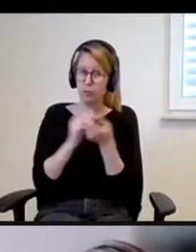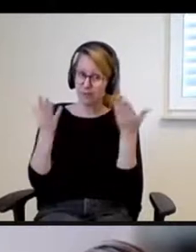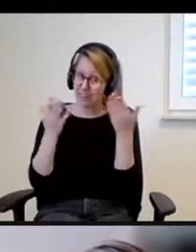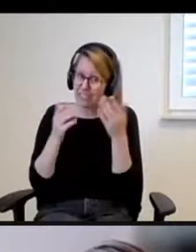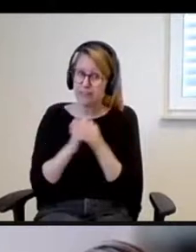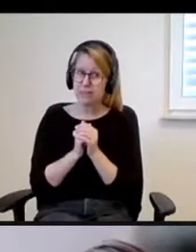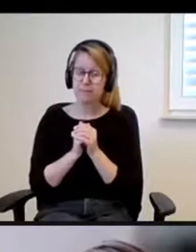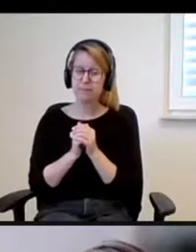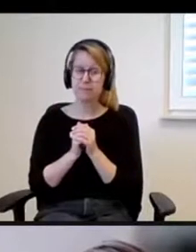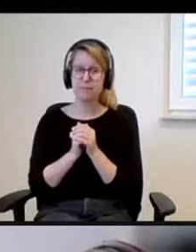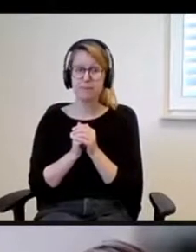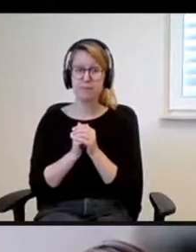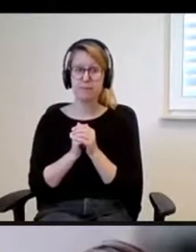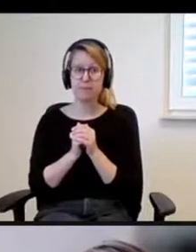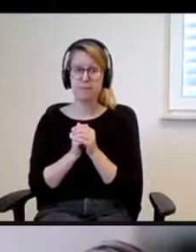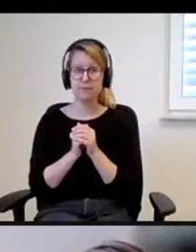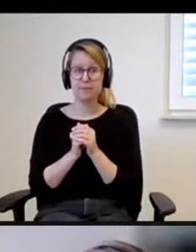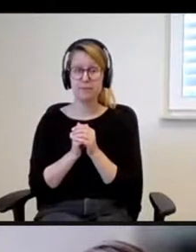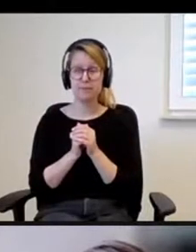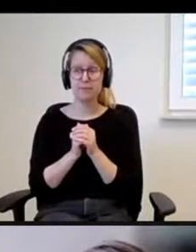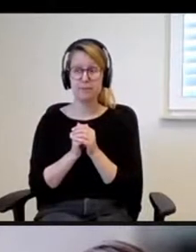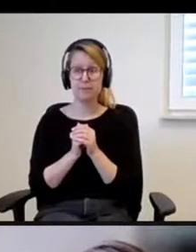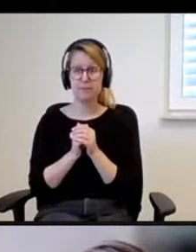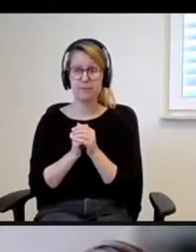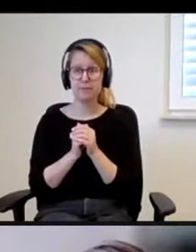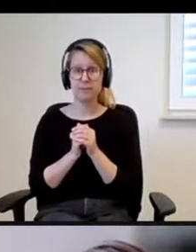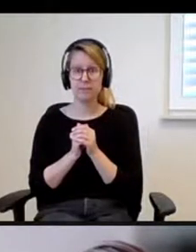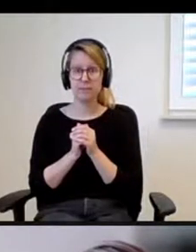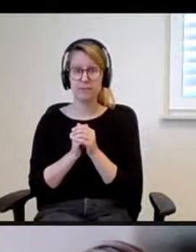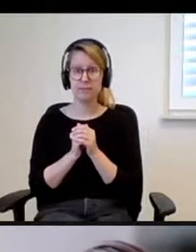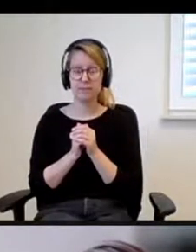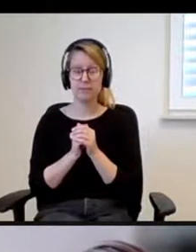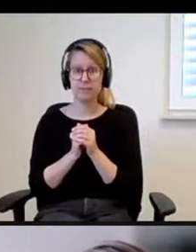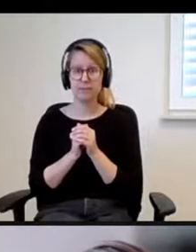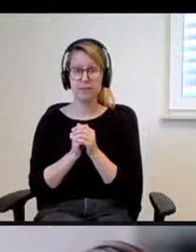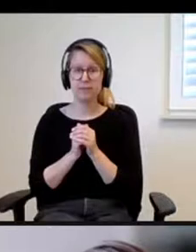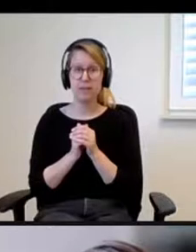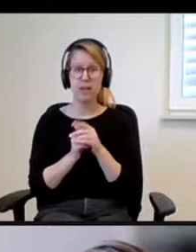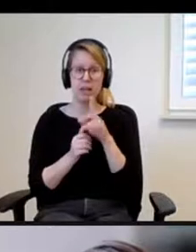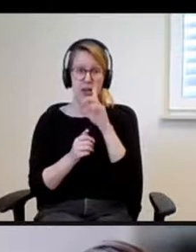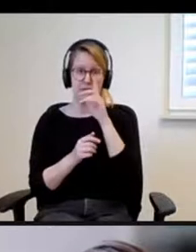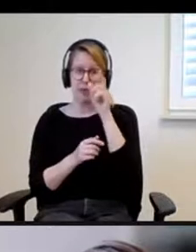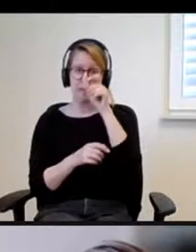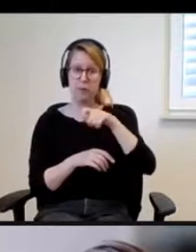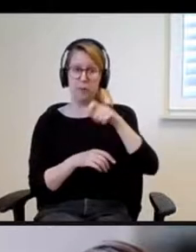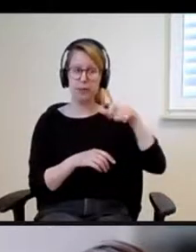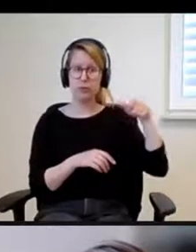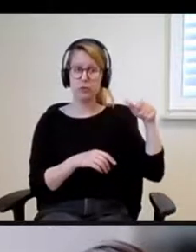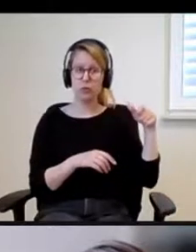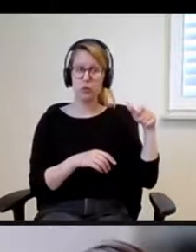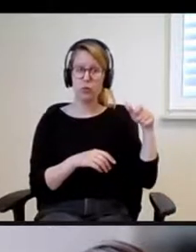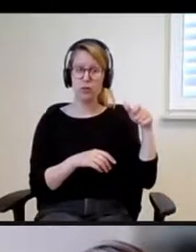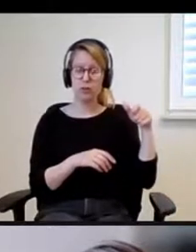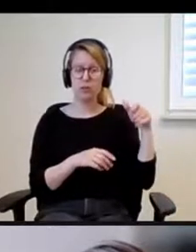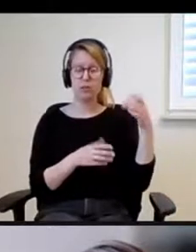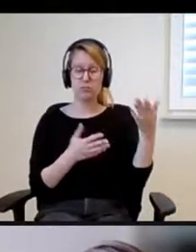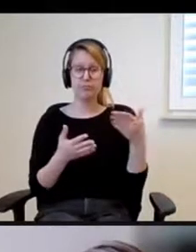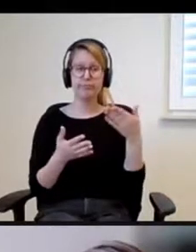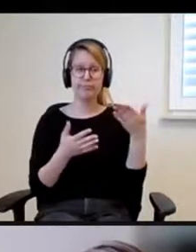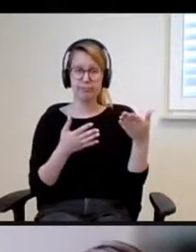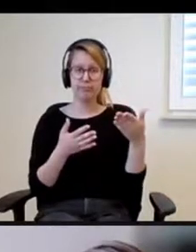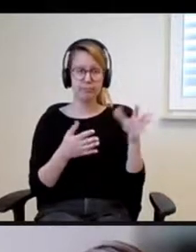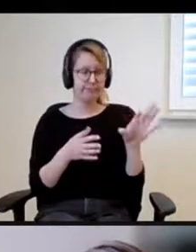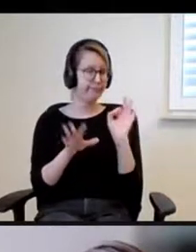nommée, donc une personne qui est beaucoup plus facilement accessible et qui après peut aussi assurer